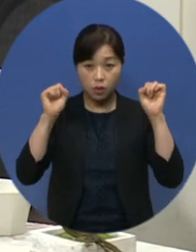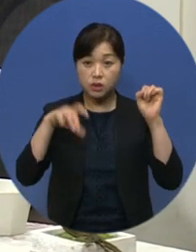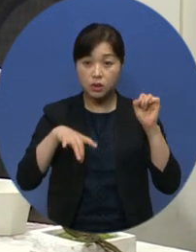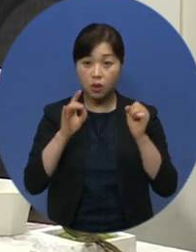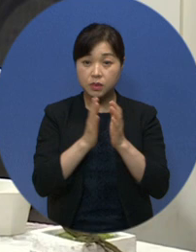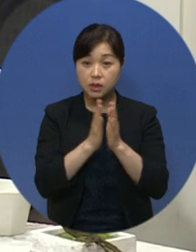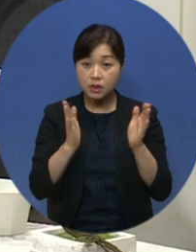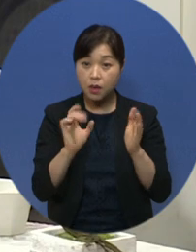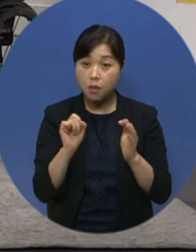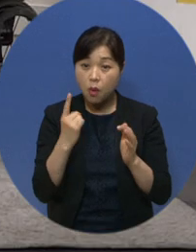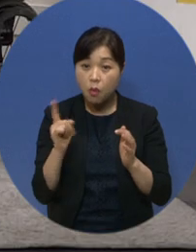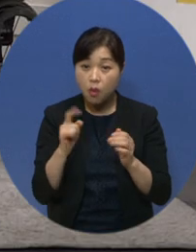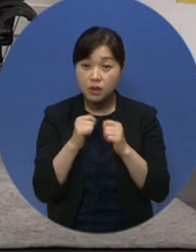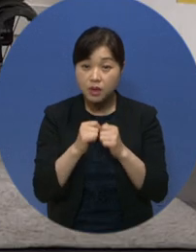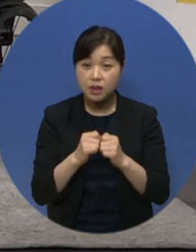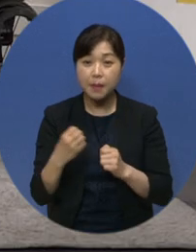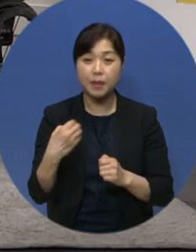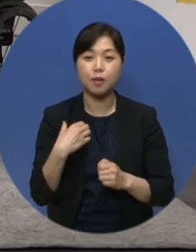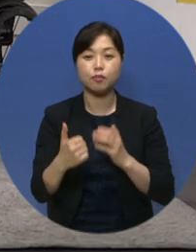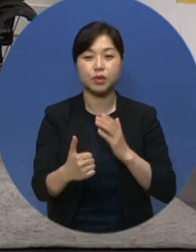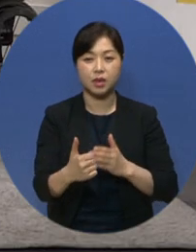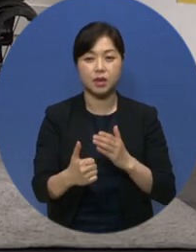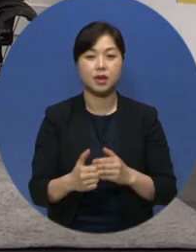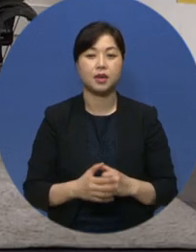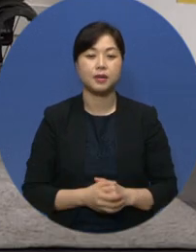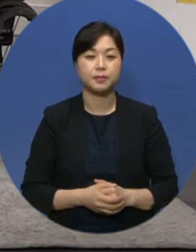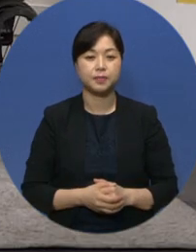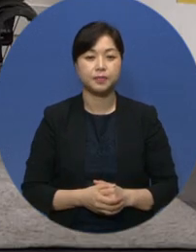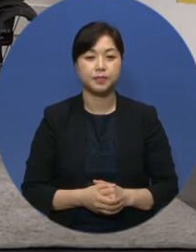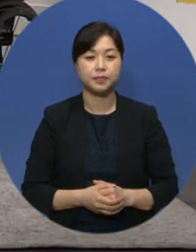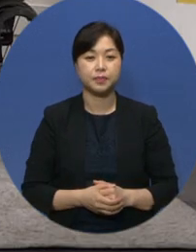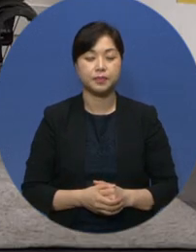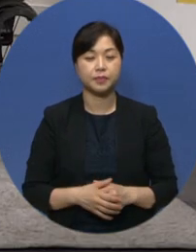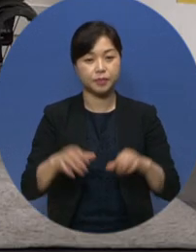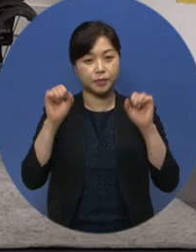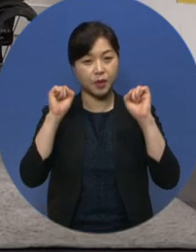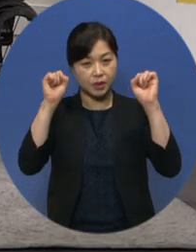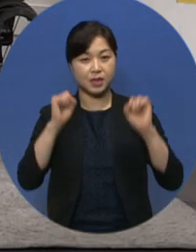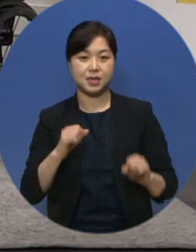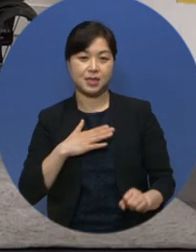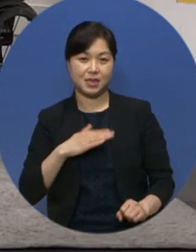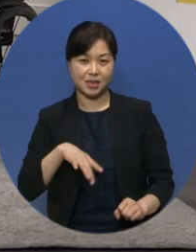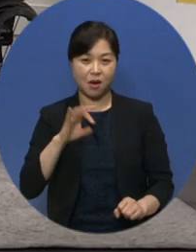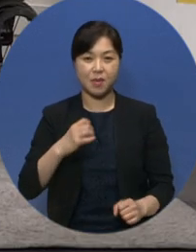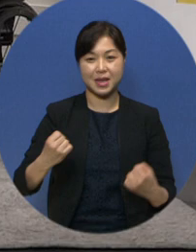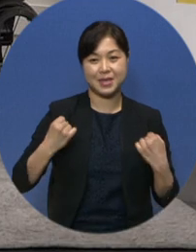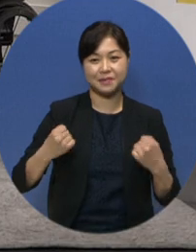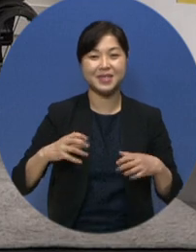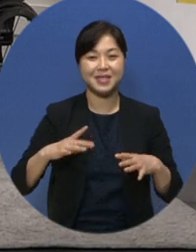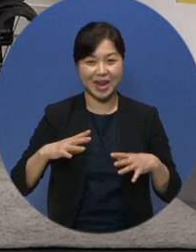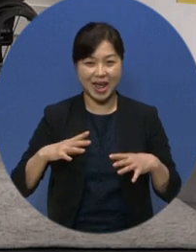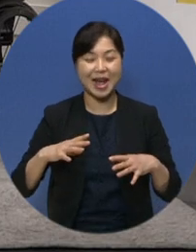조금 더 역수 돌은 제모 아까 제가 말씀드렸지만 이제 심 자랑하려고 시작했다가